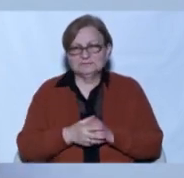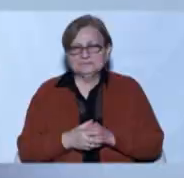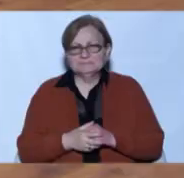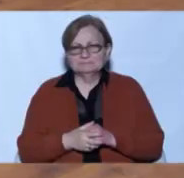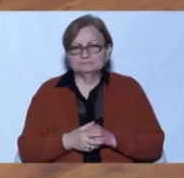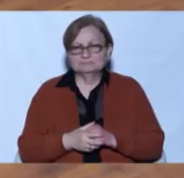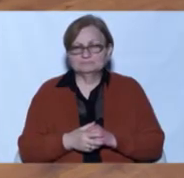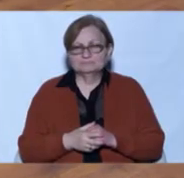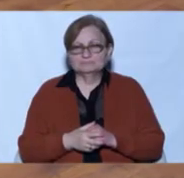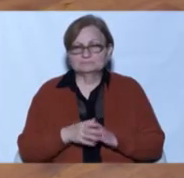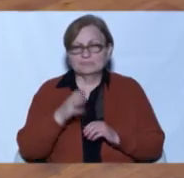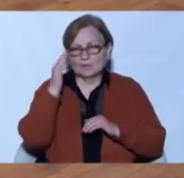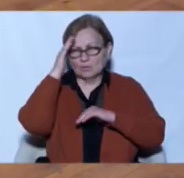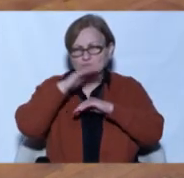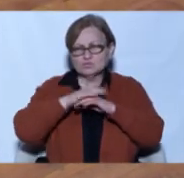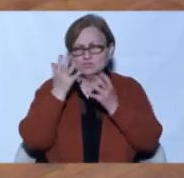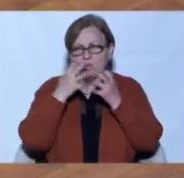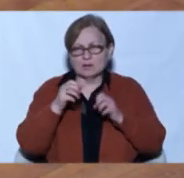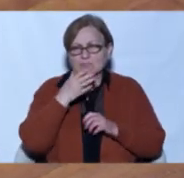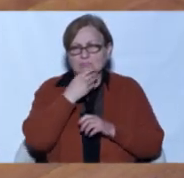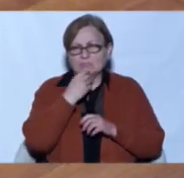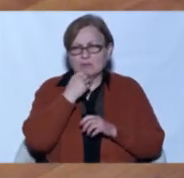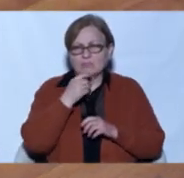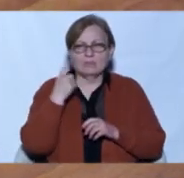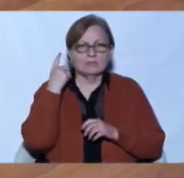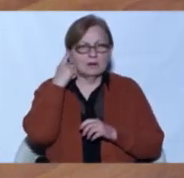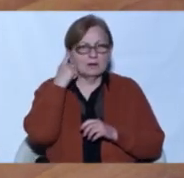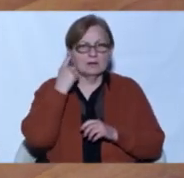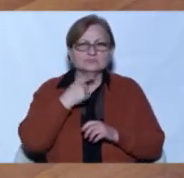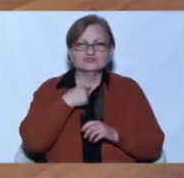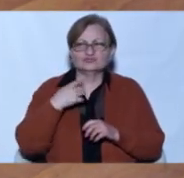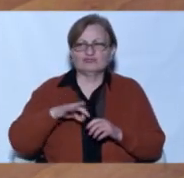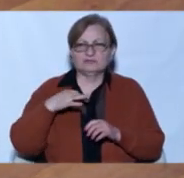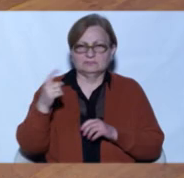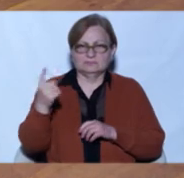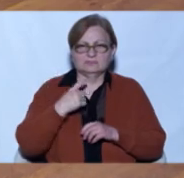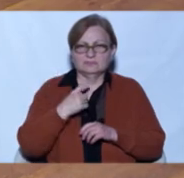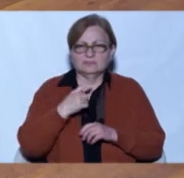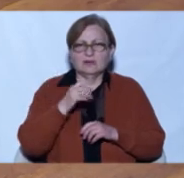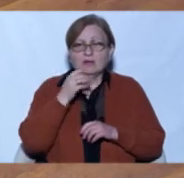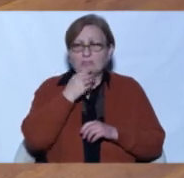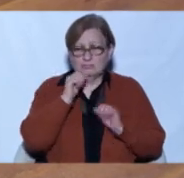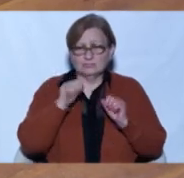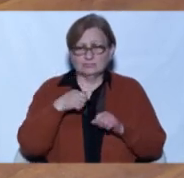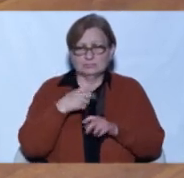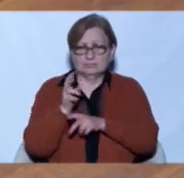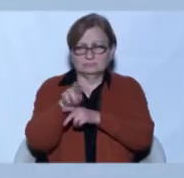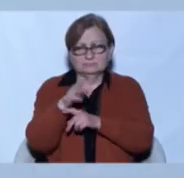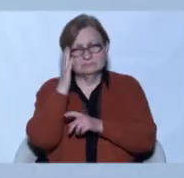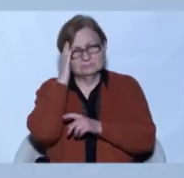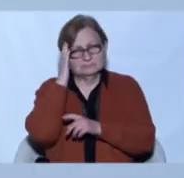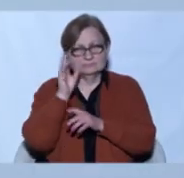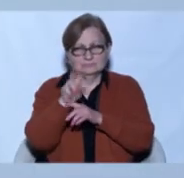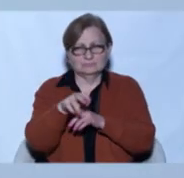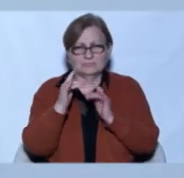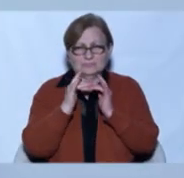დაგვაფიქრებს. შუაღამისას ბაბუამ შვილიშვილის ხმა გაიგონა. შეიძლება ბაბუა შენთან დავწვე?